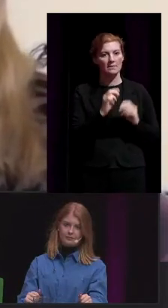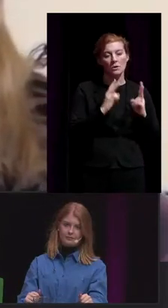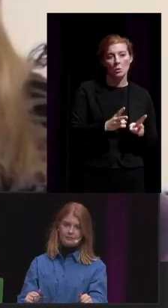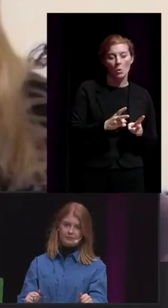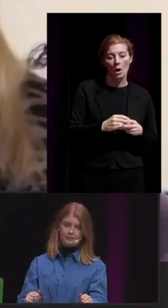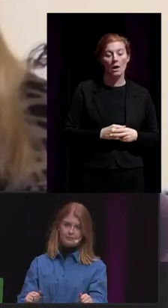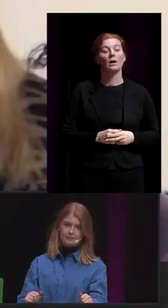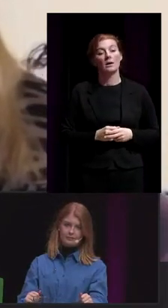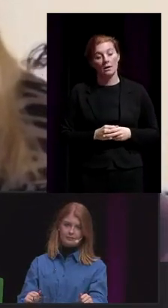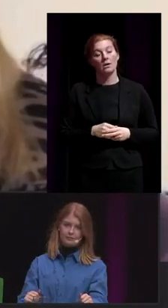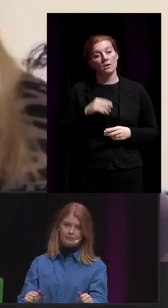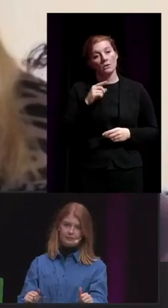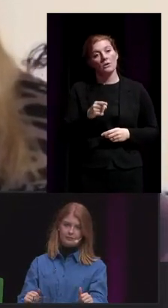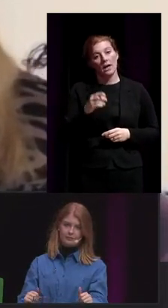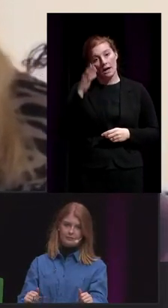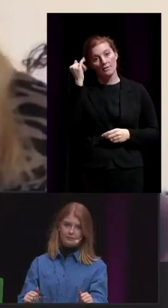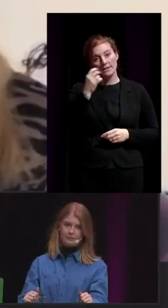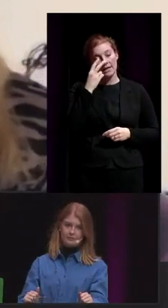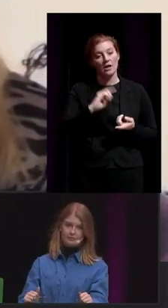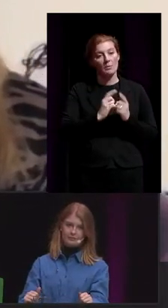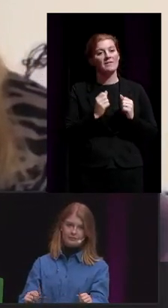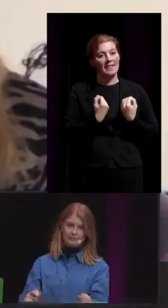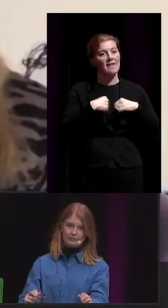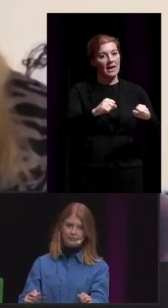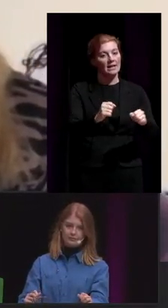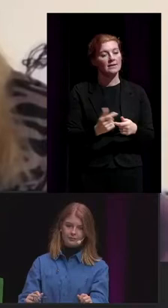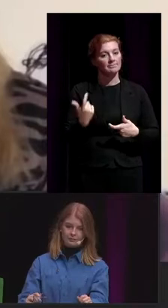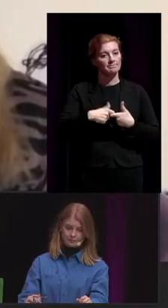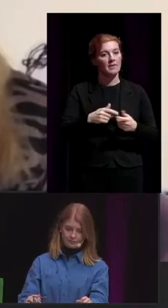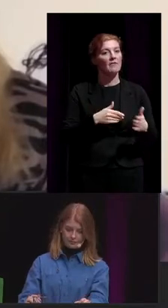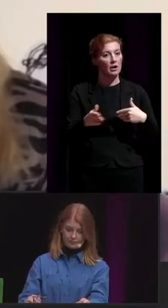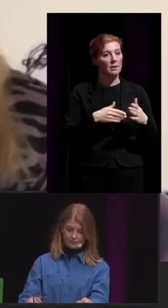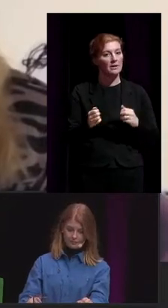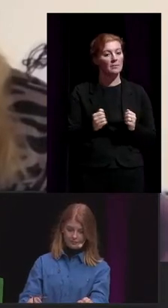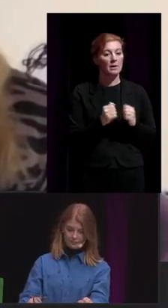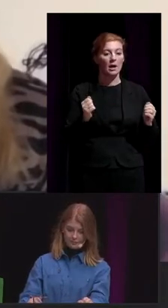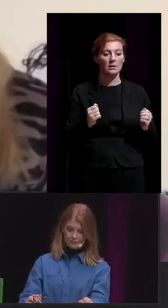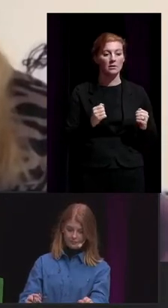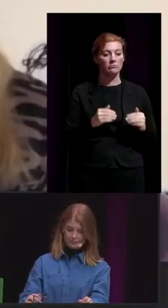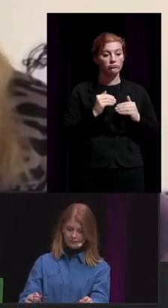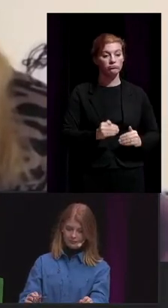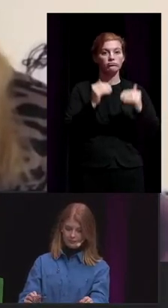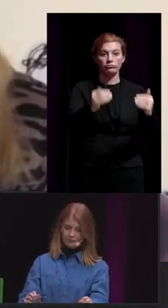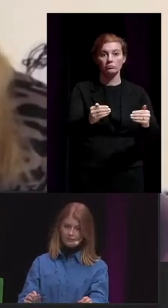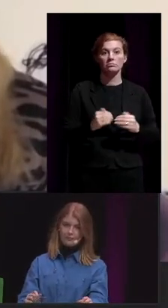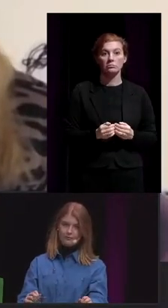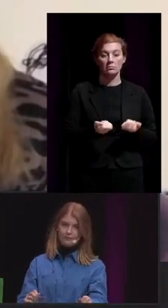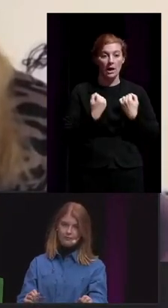var en effekt av barnrättsarbetet. Att man har flyttat fram positionerna, helt enkelt.